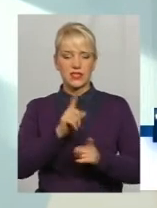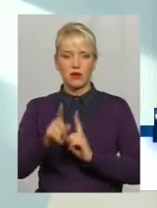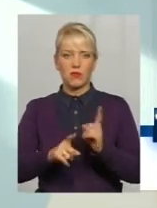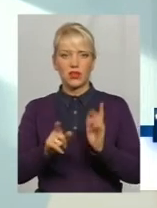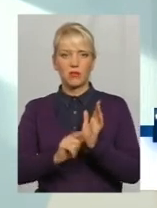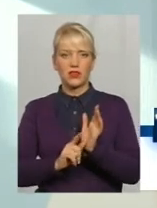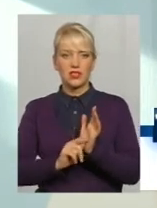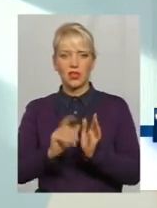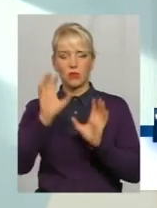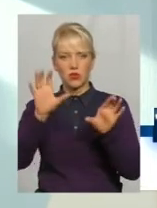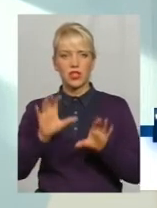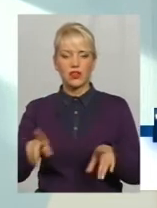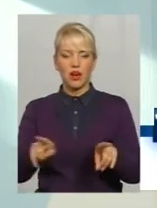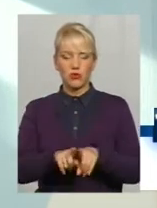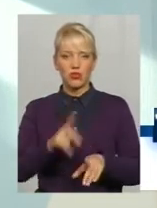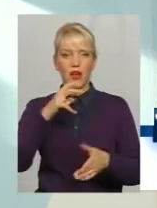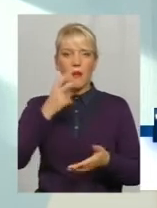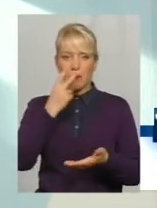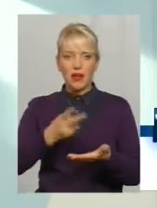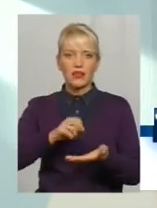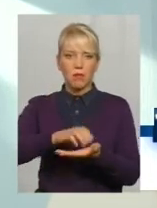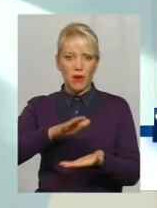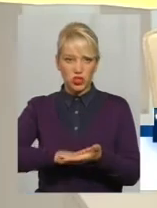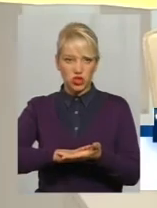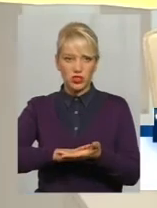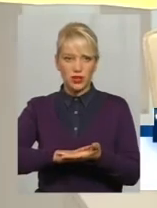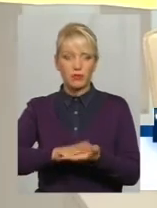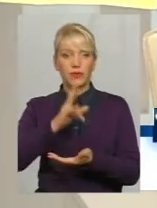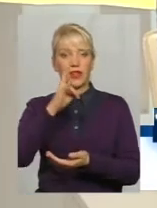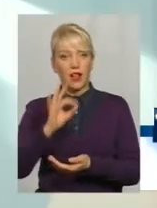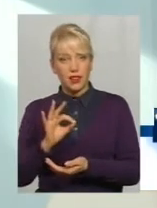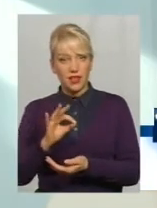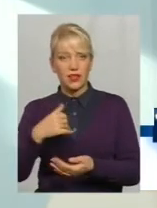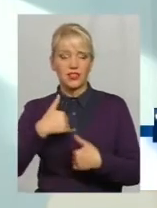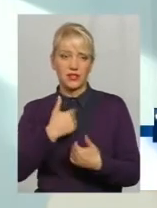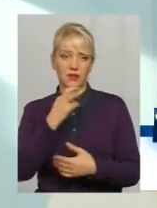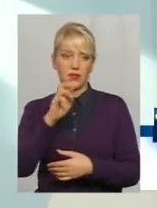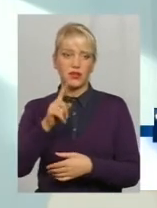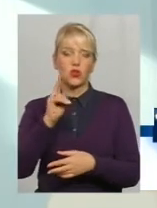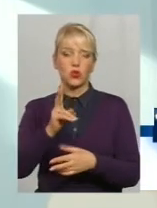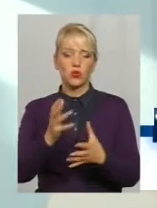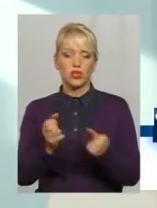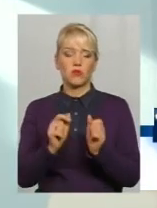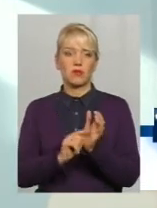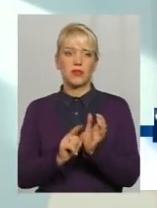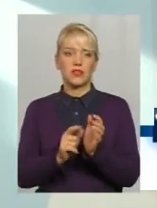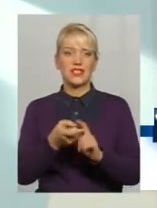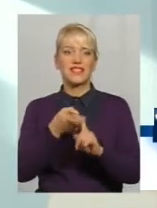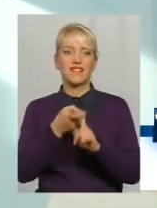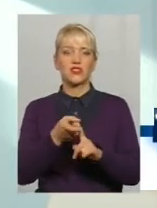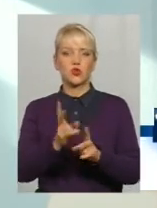пенсійному законодавстві теж передбачені. Але знову ж таки, я хотіла б, що ті, хто отримують пенсію в зв'язку з